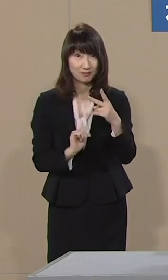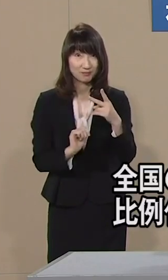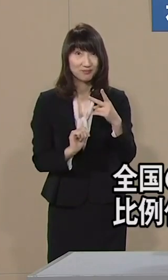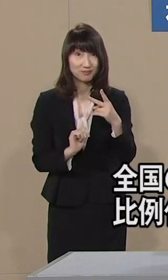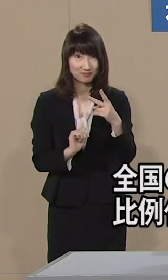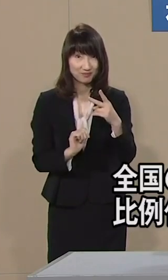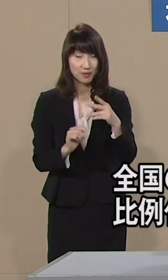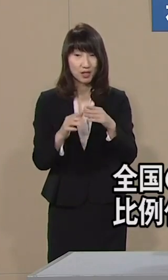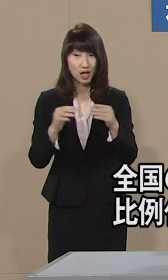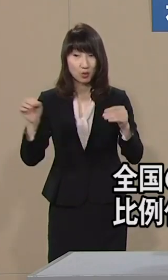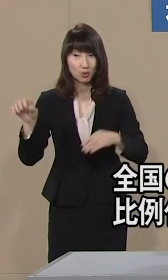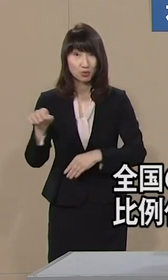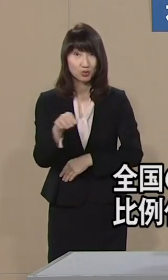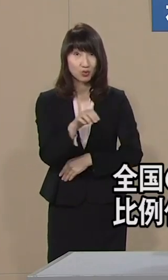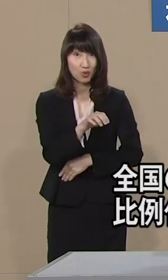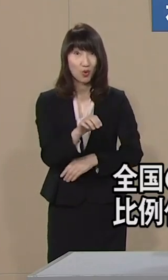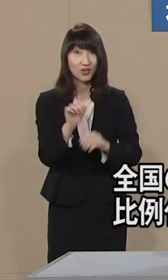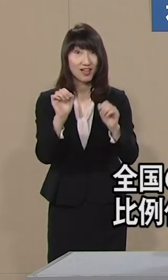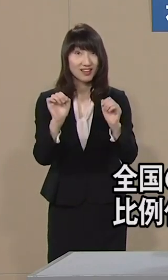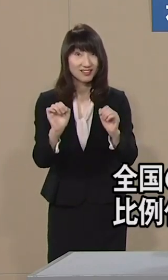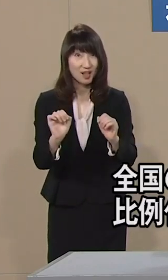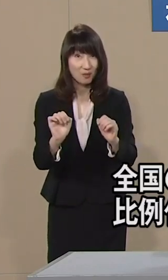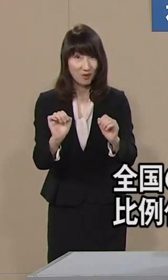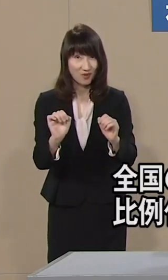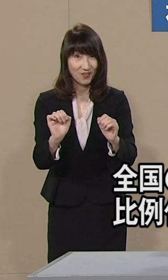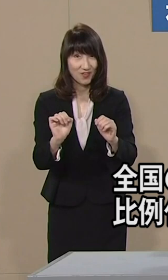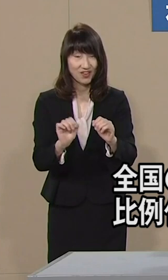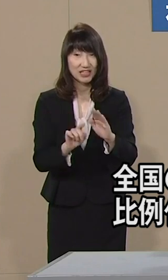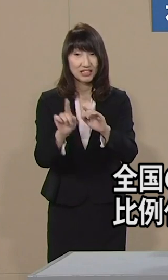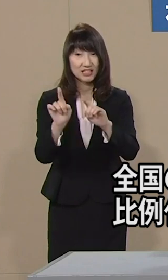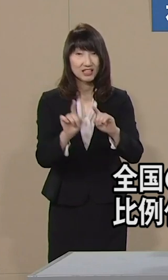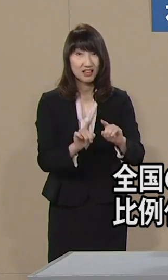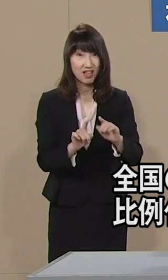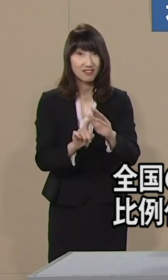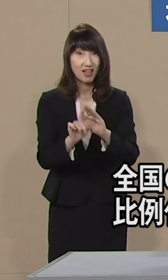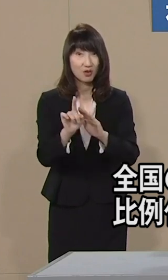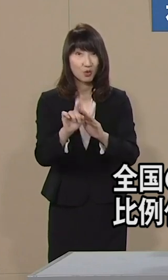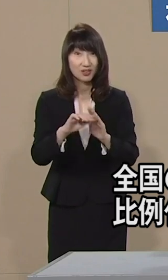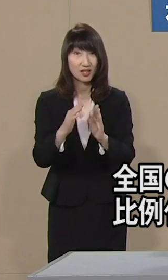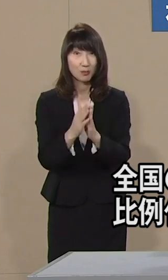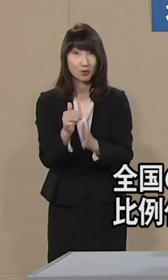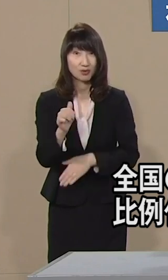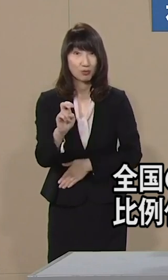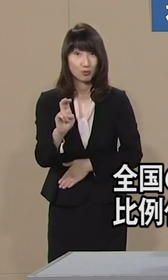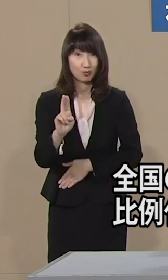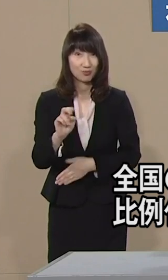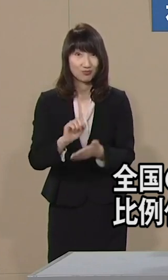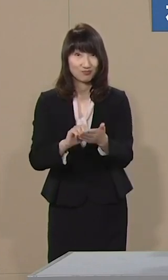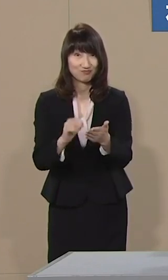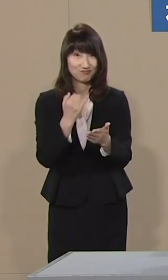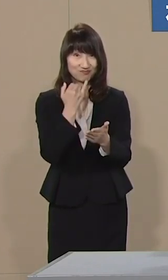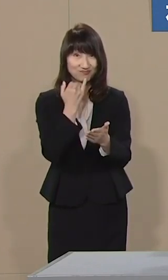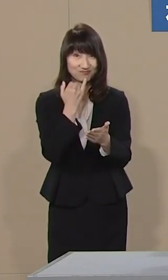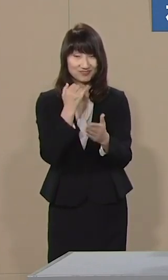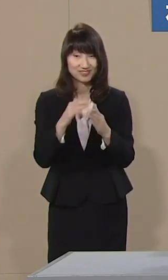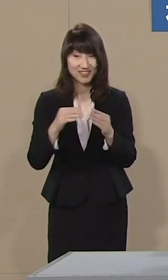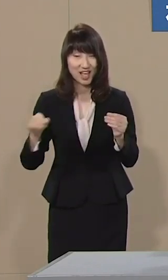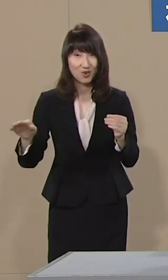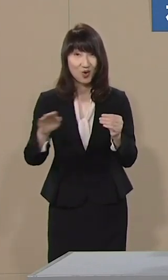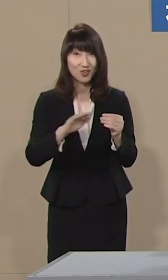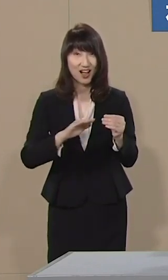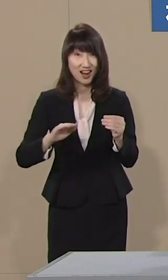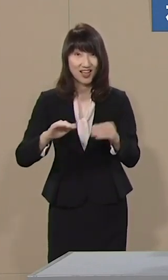つまり全国のどこでお住まいであっても比例代表に山本太郎とお書きいただけます全国から